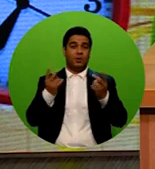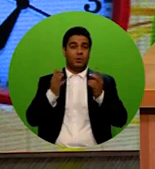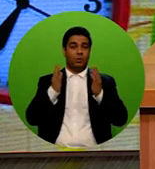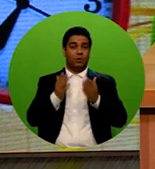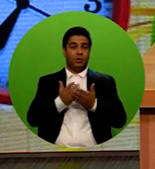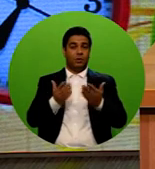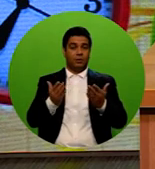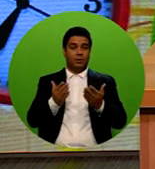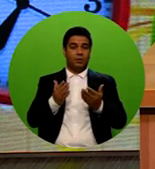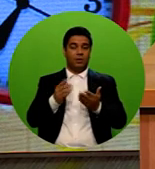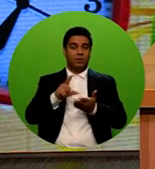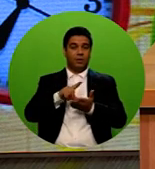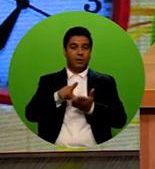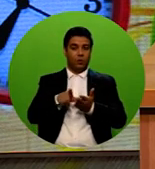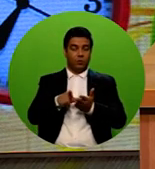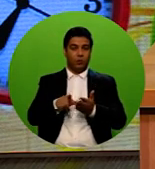bo'ladi: sirkul,